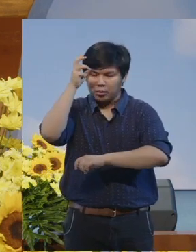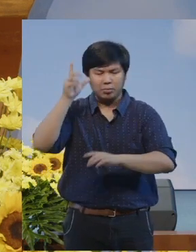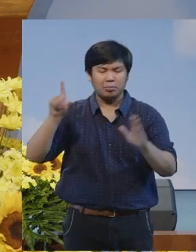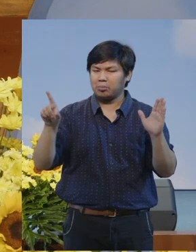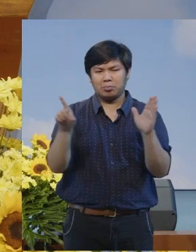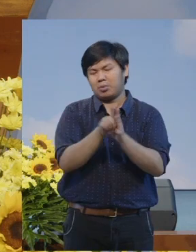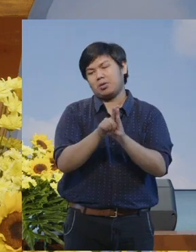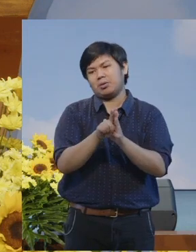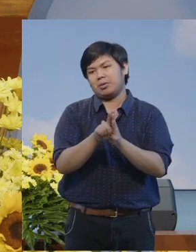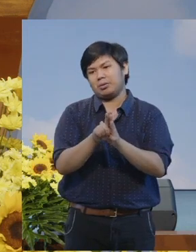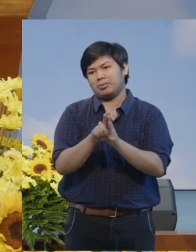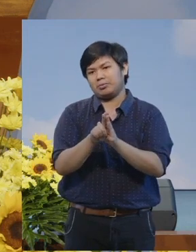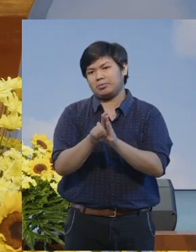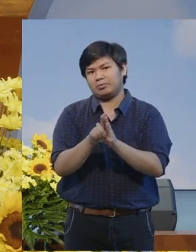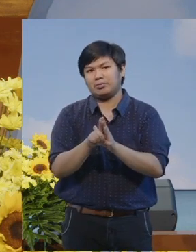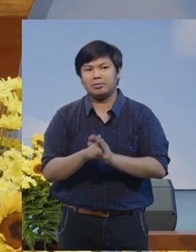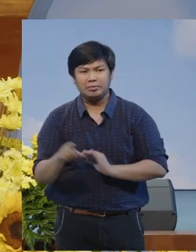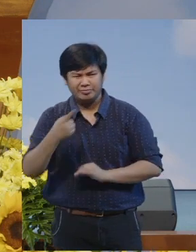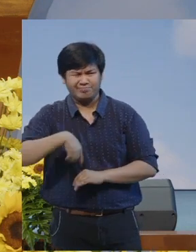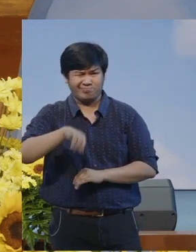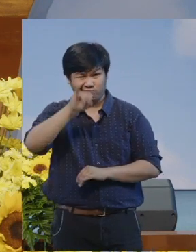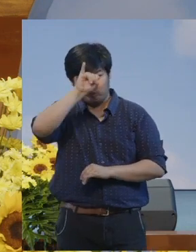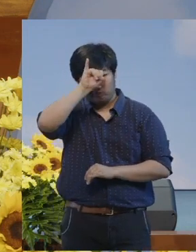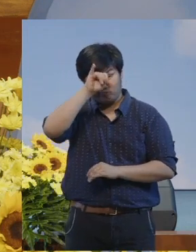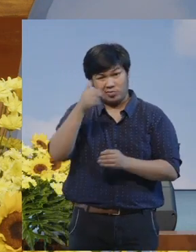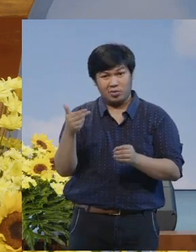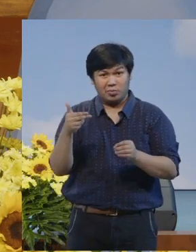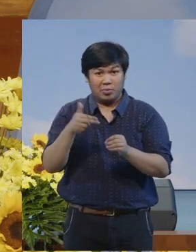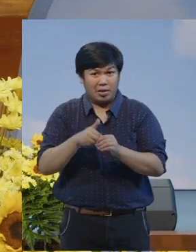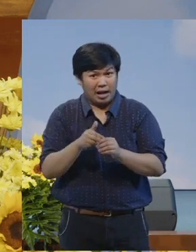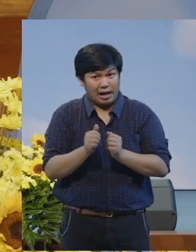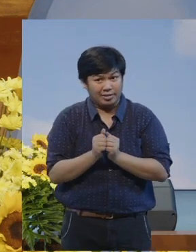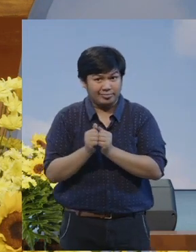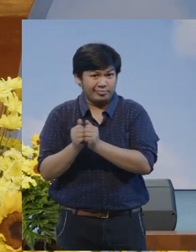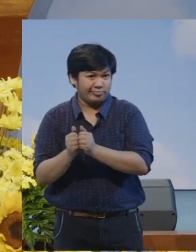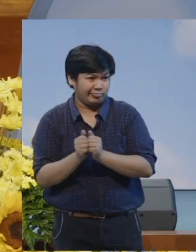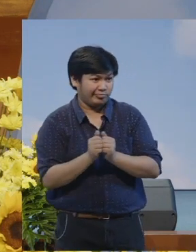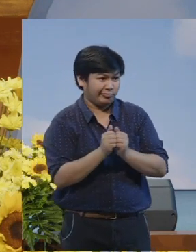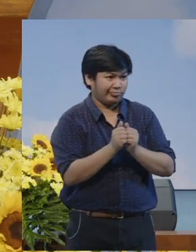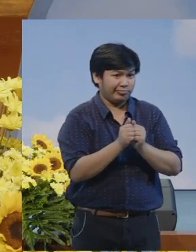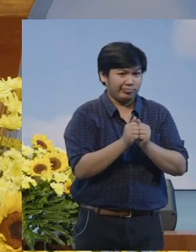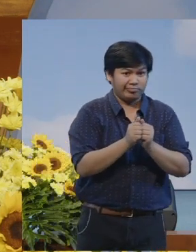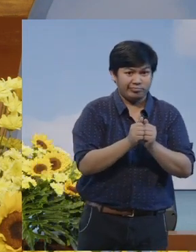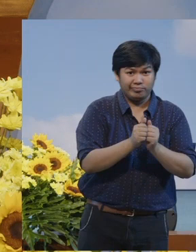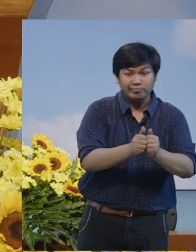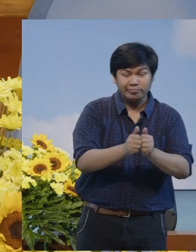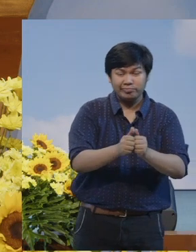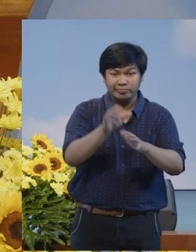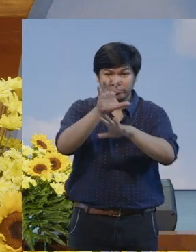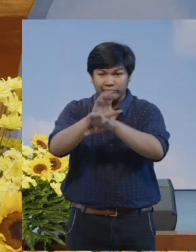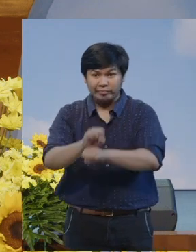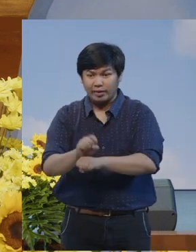Kuminsan, inosente ang ating pagpaparticipate sa mga occultic practice. Halimbawa, nung ako po'y binata,